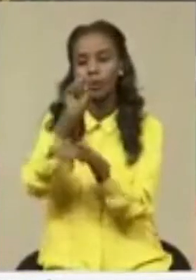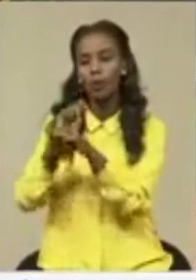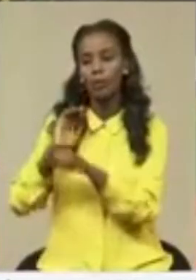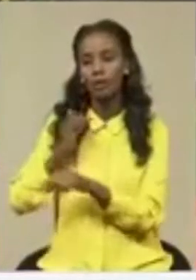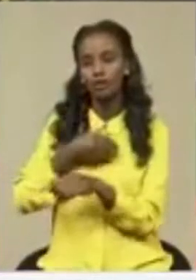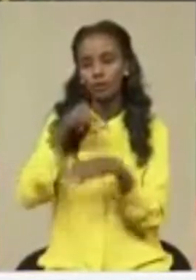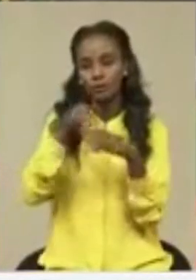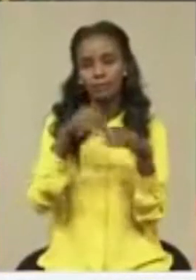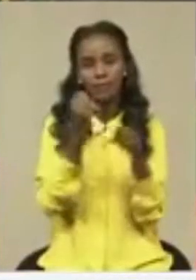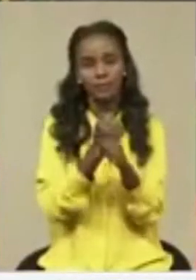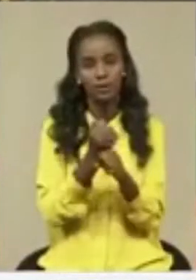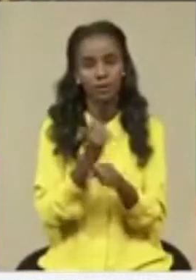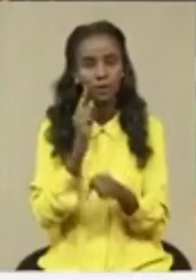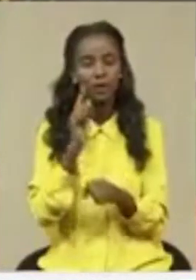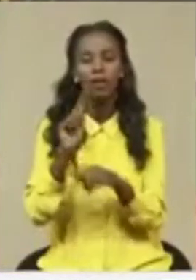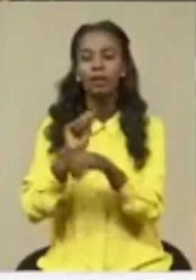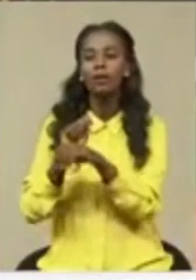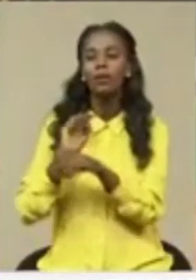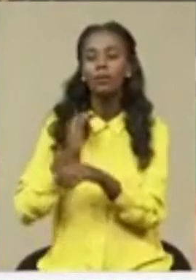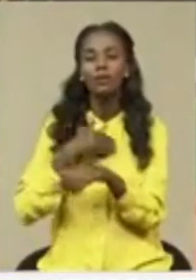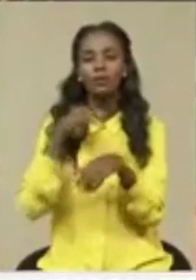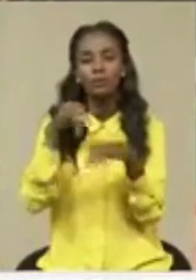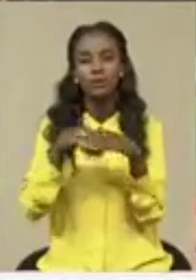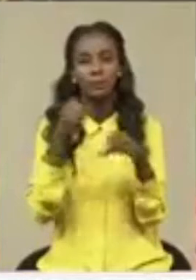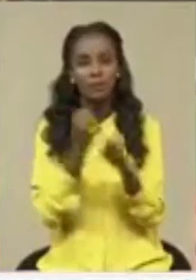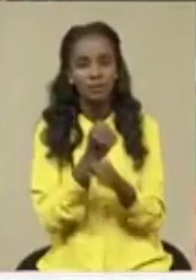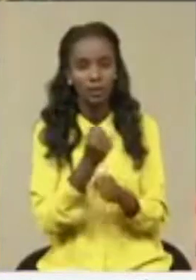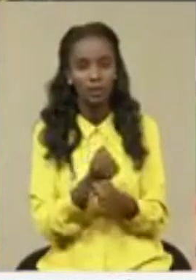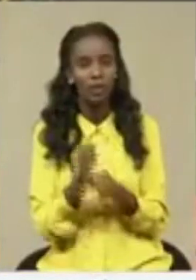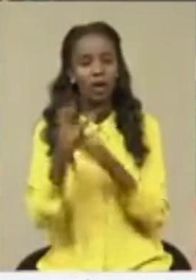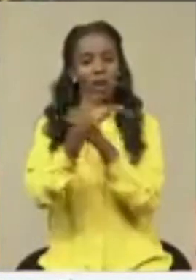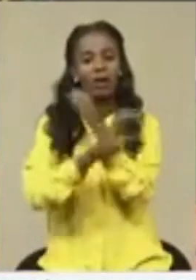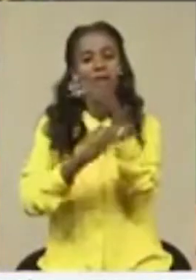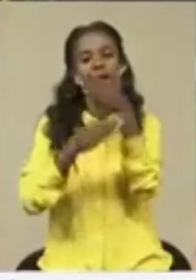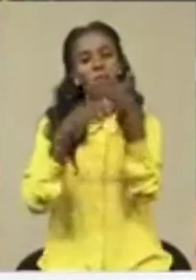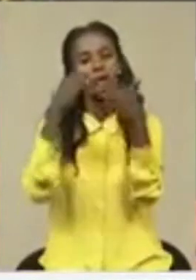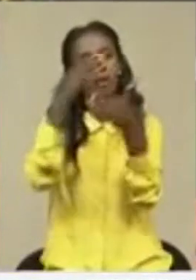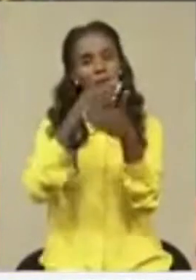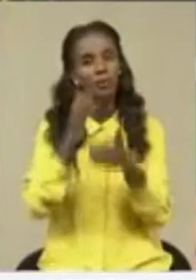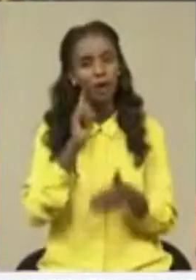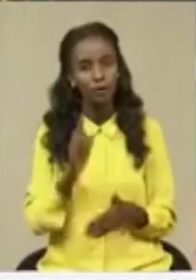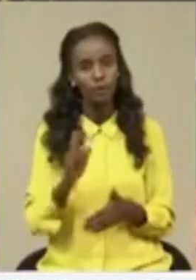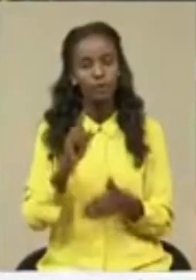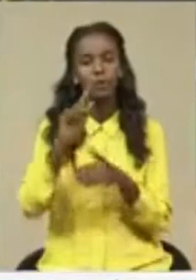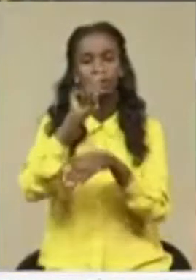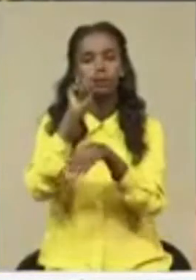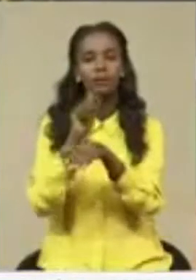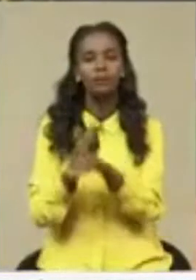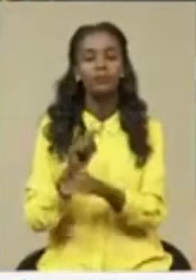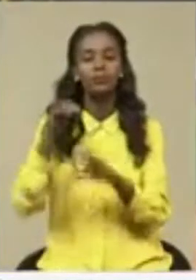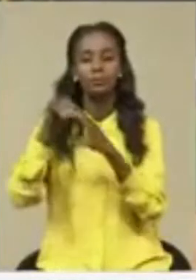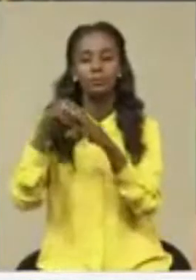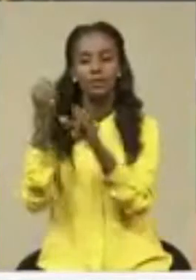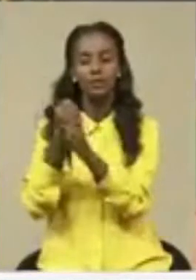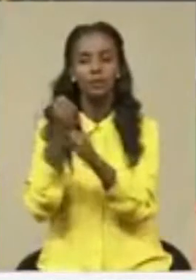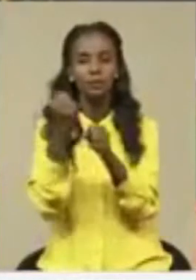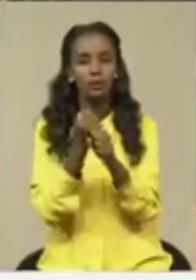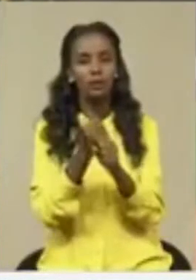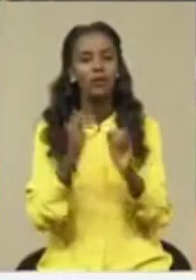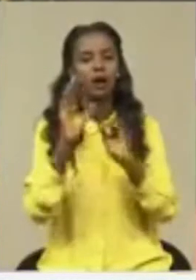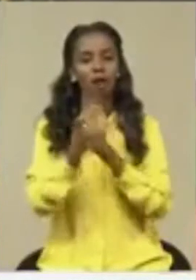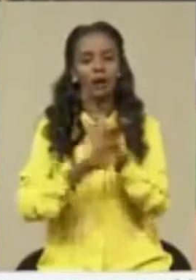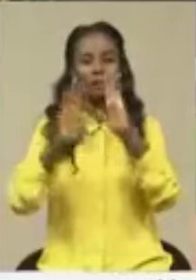ውስጥ የምንሰራው ስራ ነው። ተቋማችን ውስጥ የምንሰራው ስራ አገር የሚገነባ ነው ወይ? ተቋማችን ውስጥ የምንሰራው ስራ የሀገር